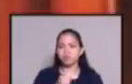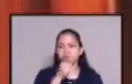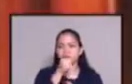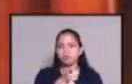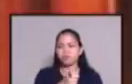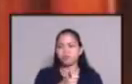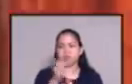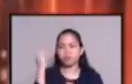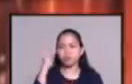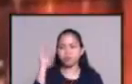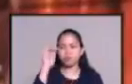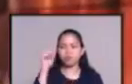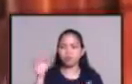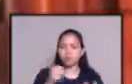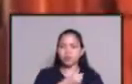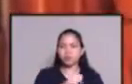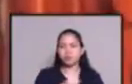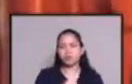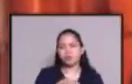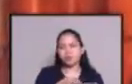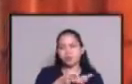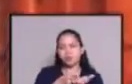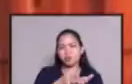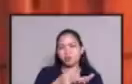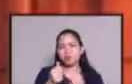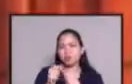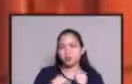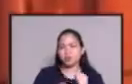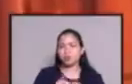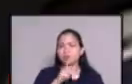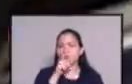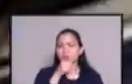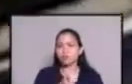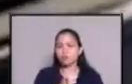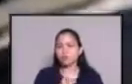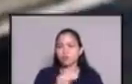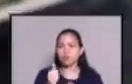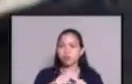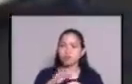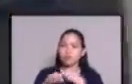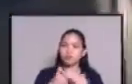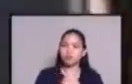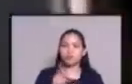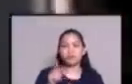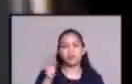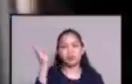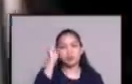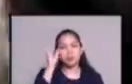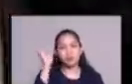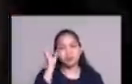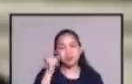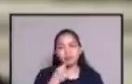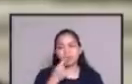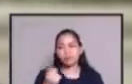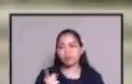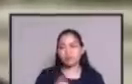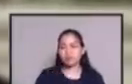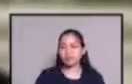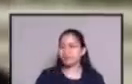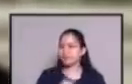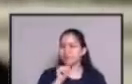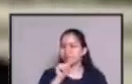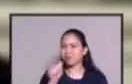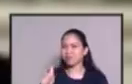sinabi ni Billy Joel sa kanyang awiting Honesty. Everyone is so untrue. Everyone. Nung sinabi ni Bill Clinton tungkol kay Monica Lewinsky na I did